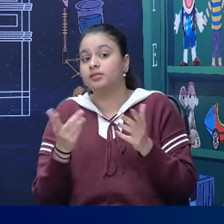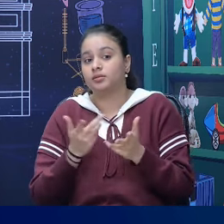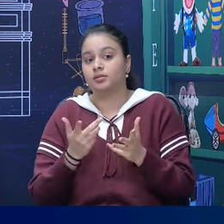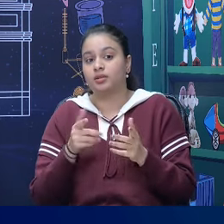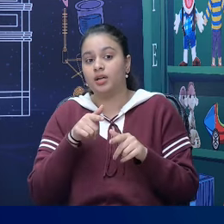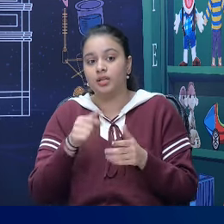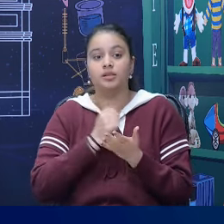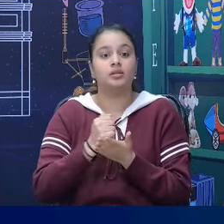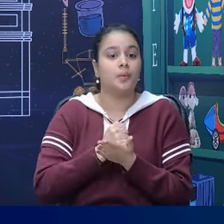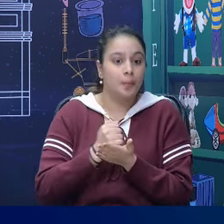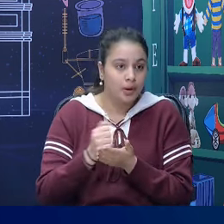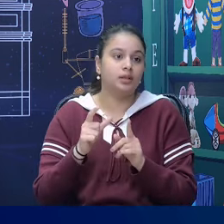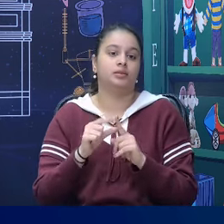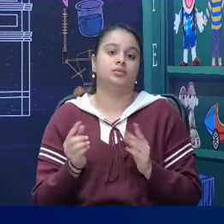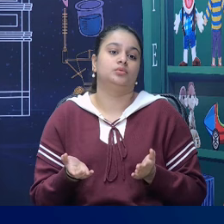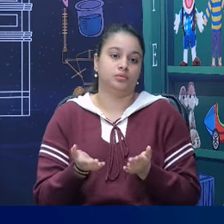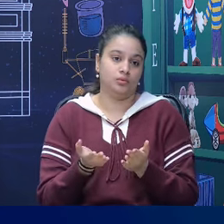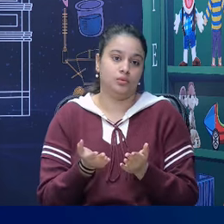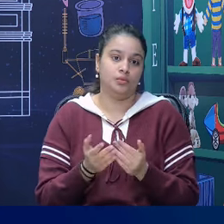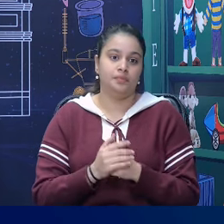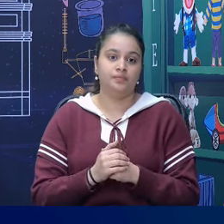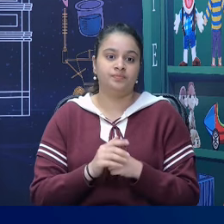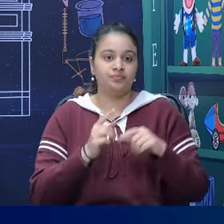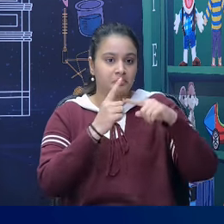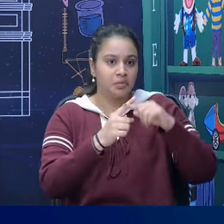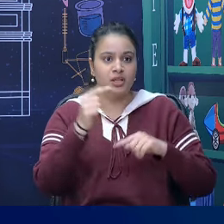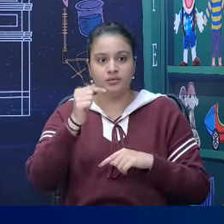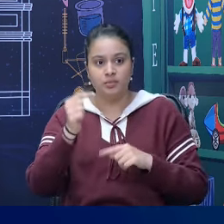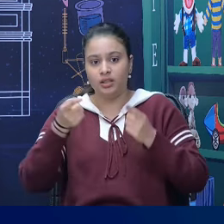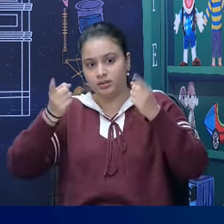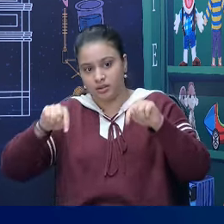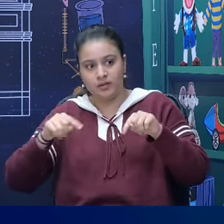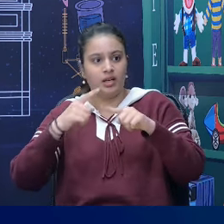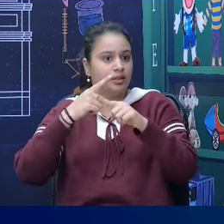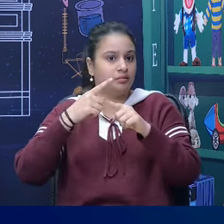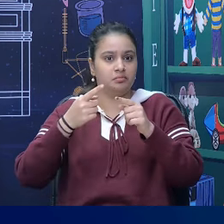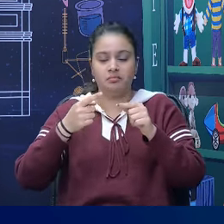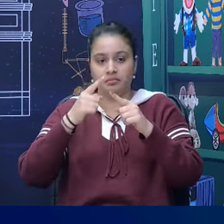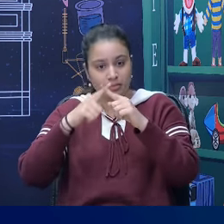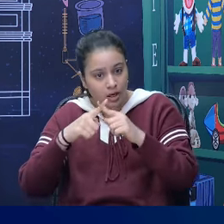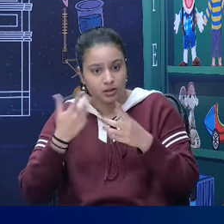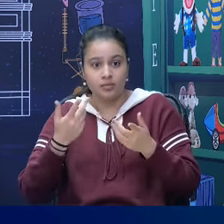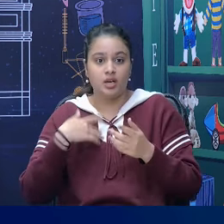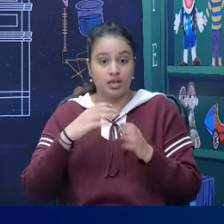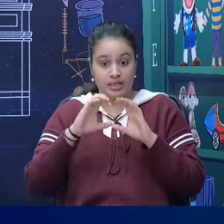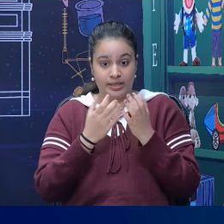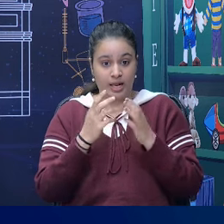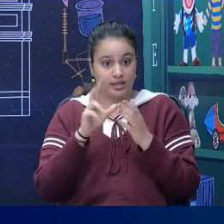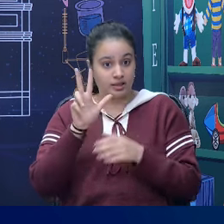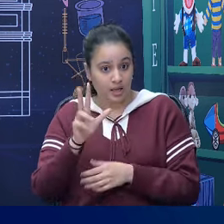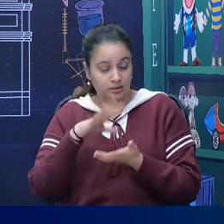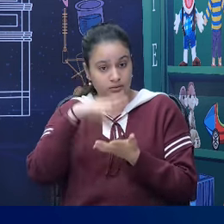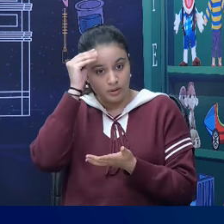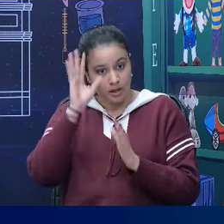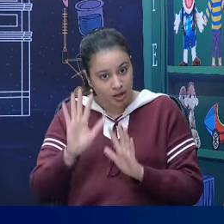इसकी प्रैक्टिस करिए अलजेब्रिक एक्सप्रेशन की जमा घटा गुना भाग जो भी आपने एथ तक किया है उसको अच्छे से कीजिए और फिर